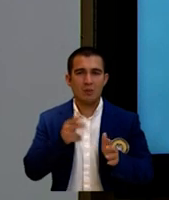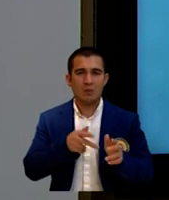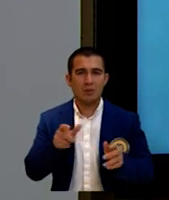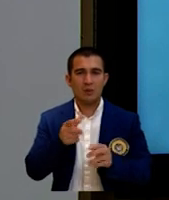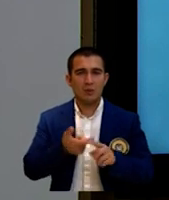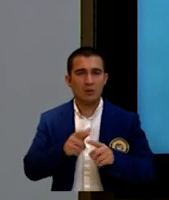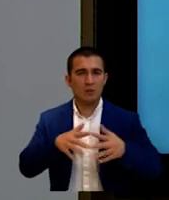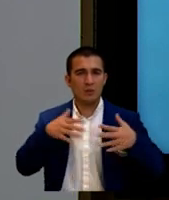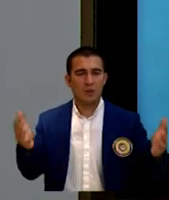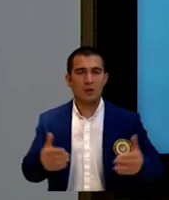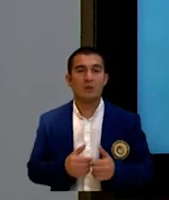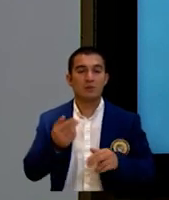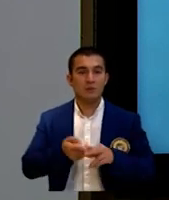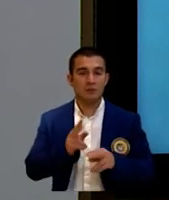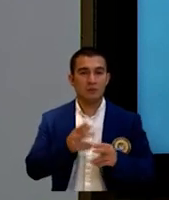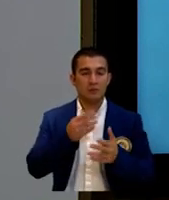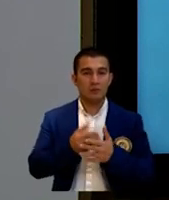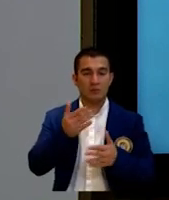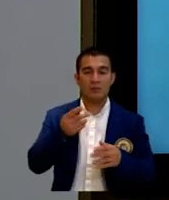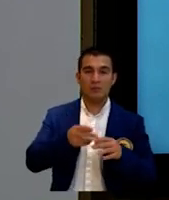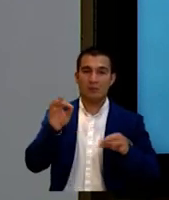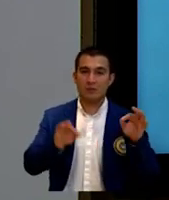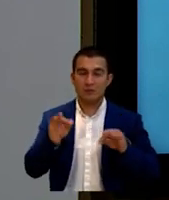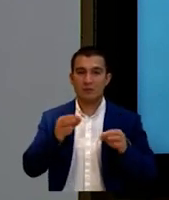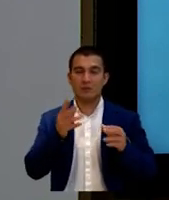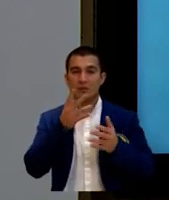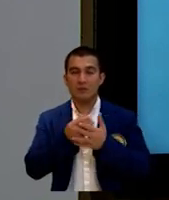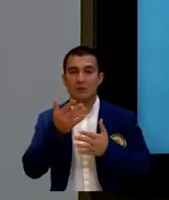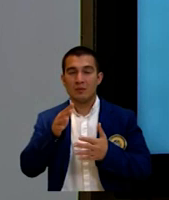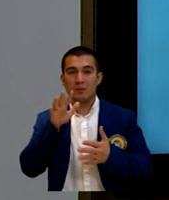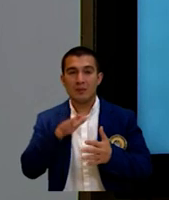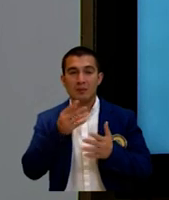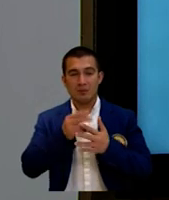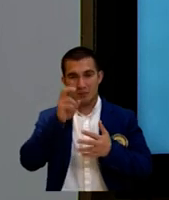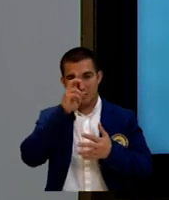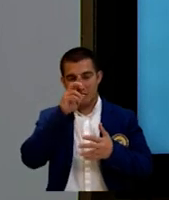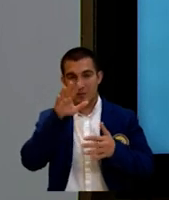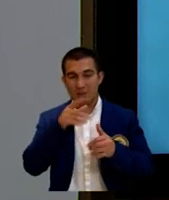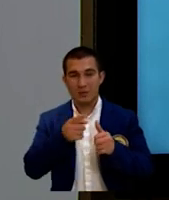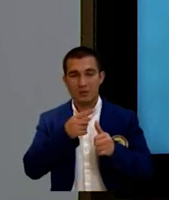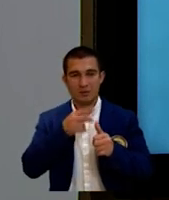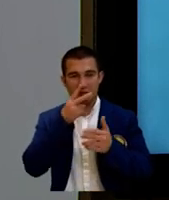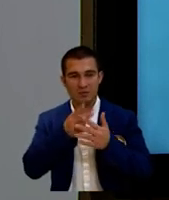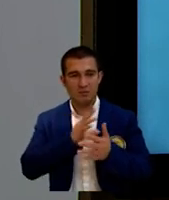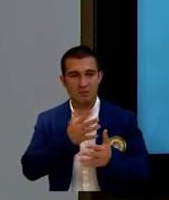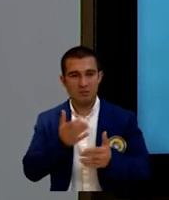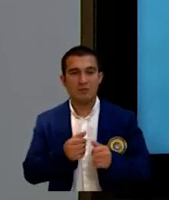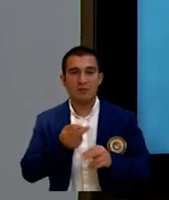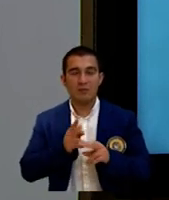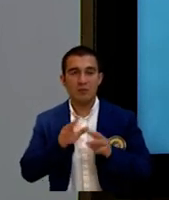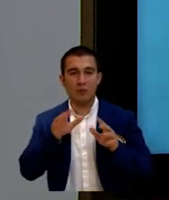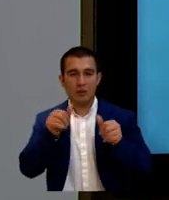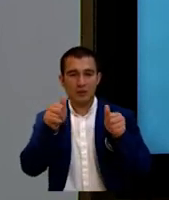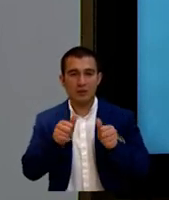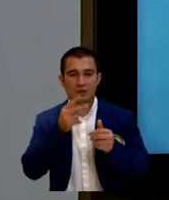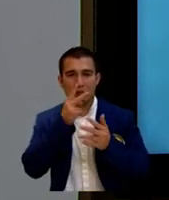ko'rsatilgan. Ammo siz xaritalarda u davlatlarning nomlarini ko'rmaysiz. Faqatgina shakliga